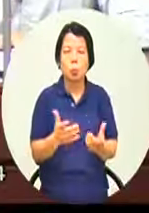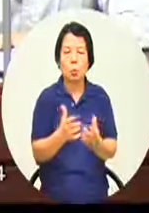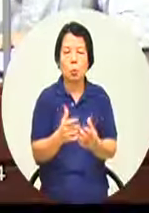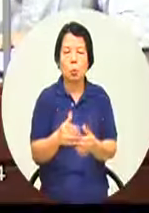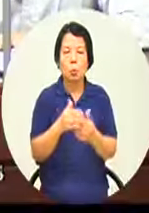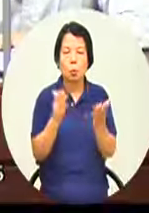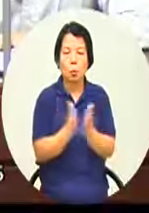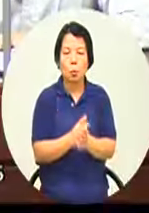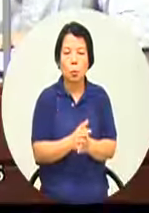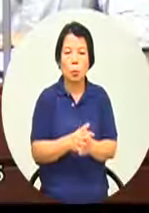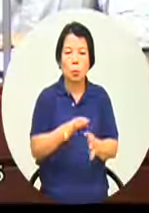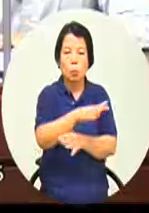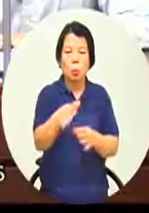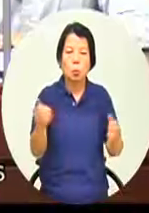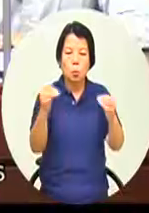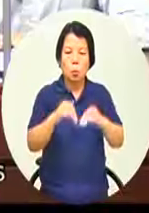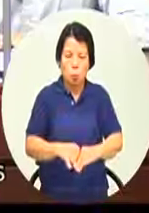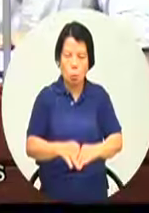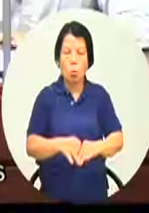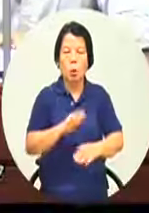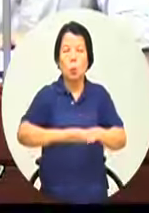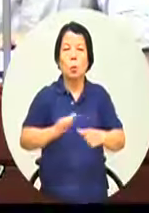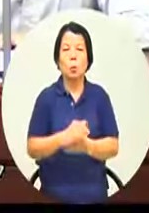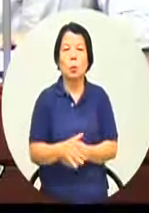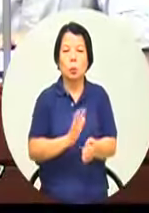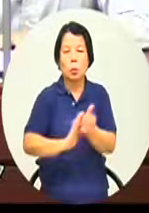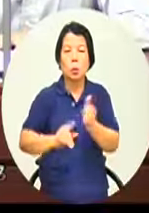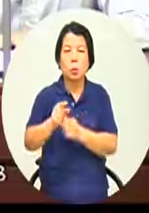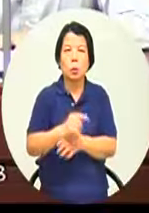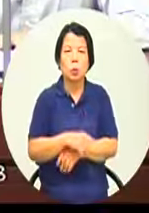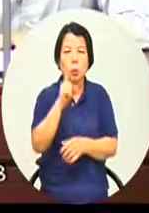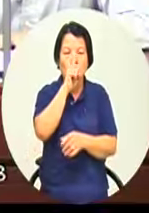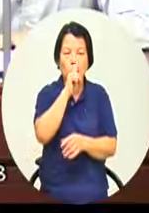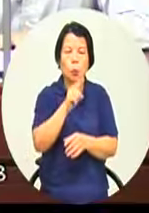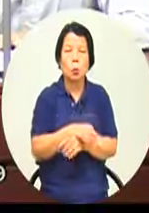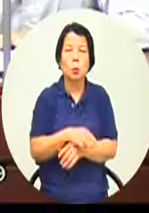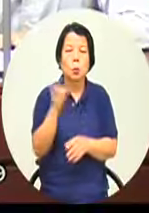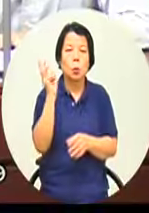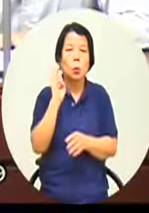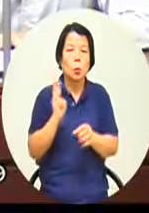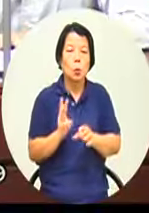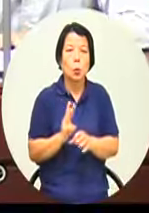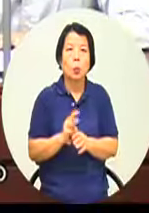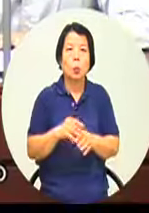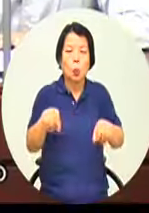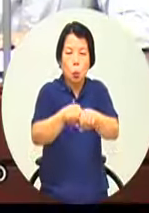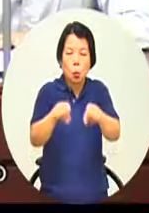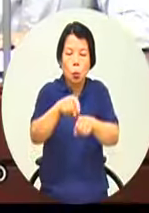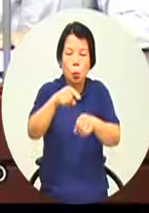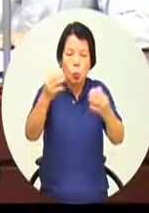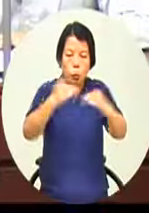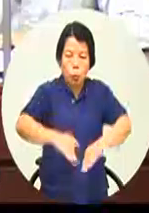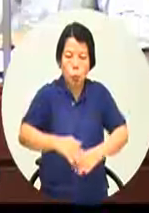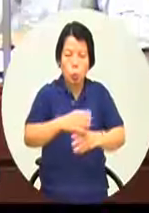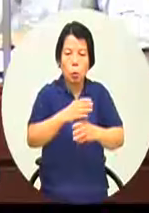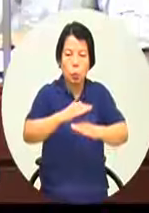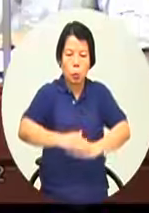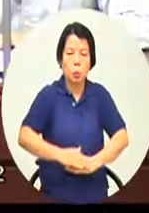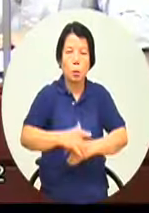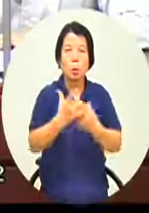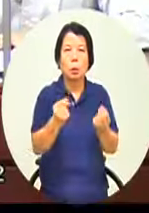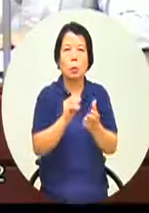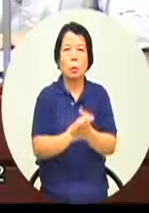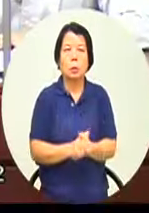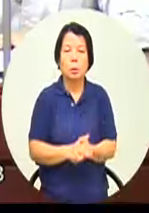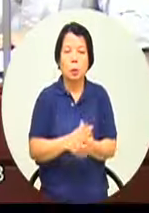的那个区域全部往下陷，那也造成我们污水管线下陷，以及更上面像刚刚议员所提到的所有的这